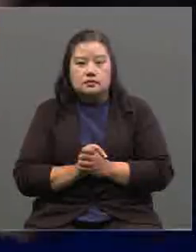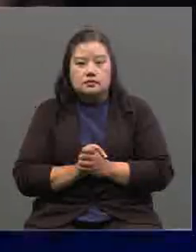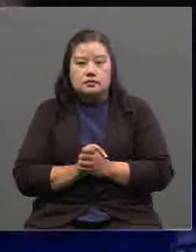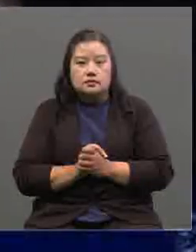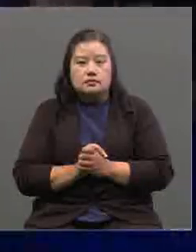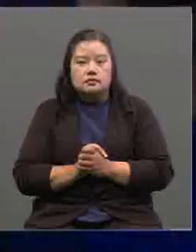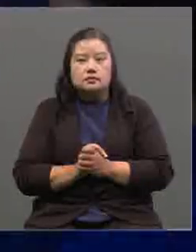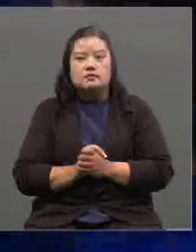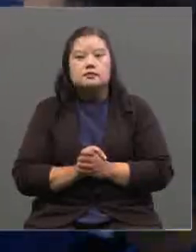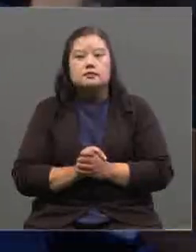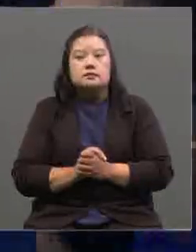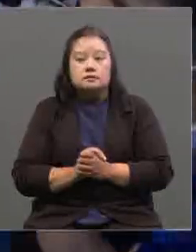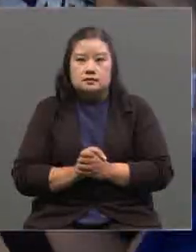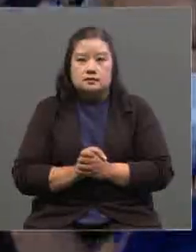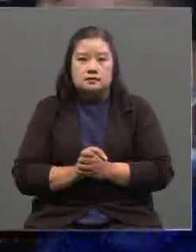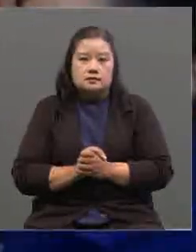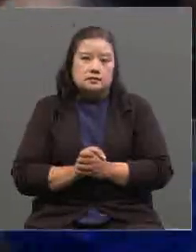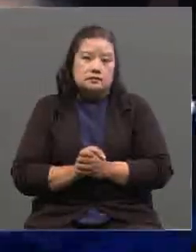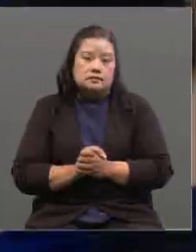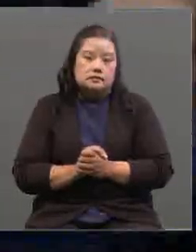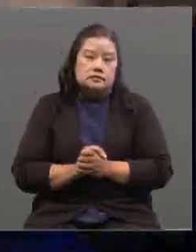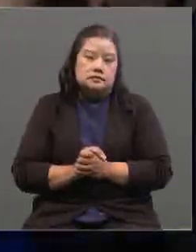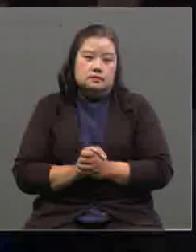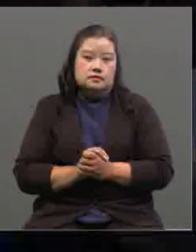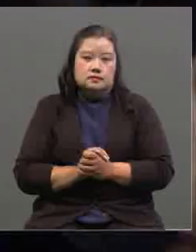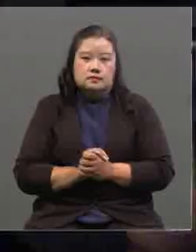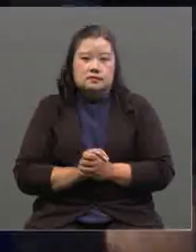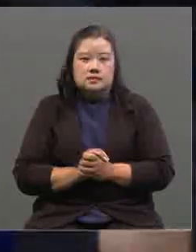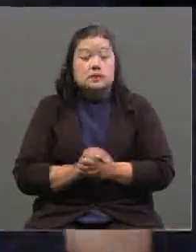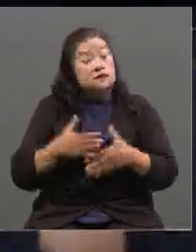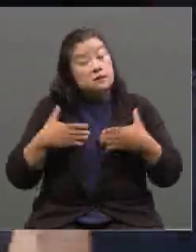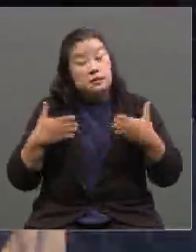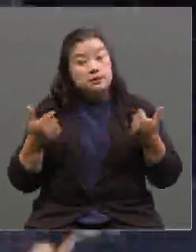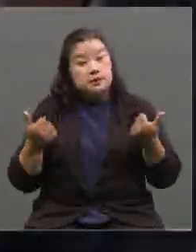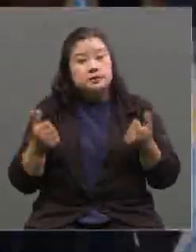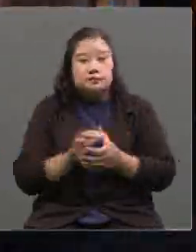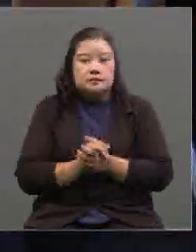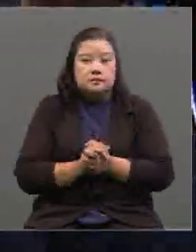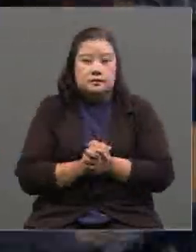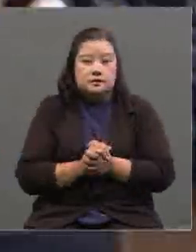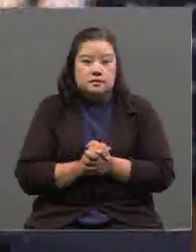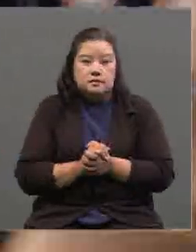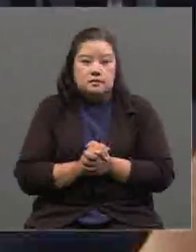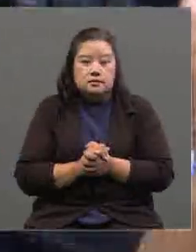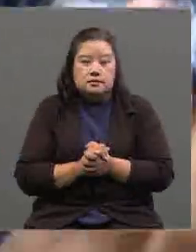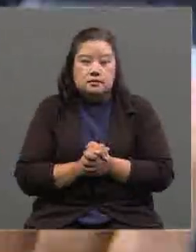ไม่ได้มาให้สัมภาษณ ์ ครับขอคลายดีครับ บรรยากาศ เล่นบอลมา4วันซ้อนแ